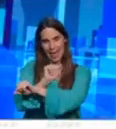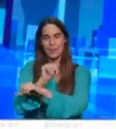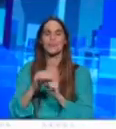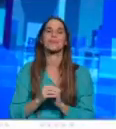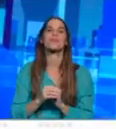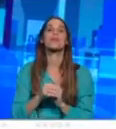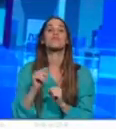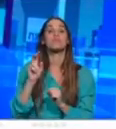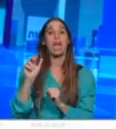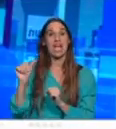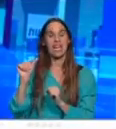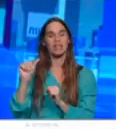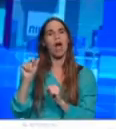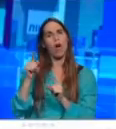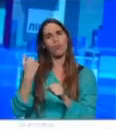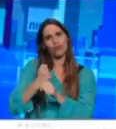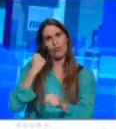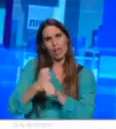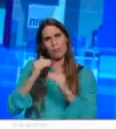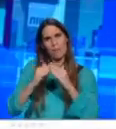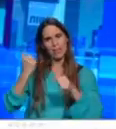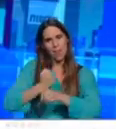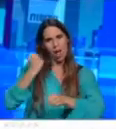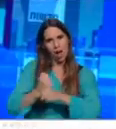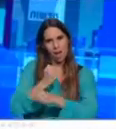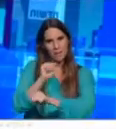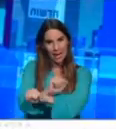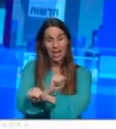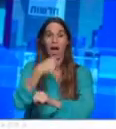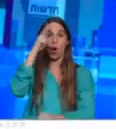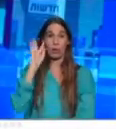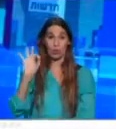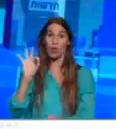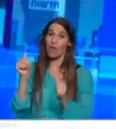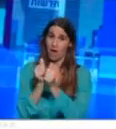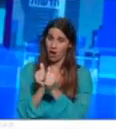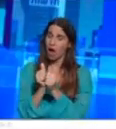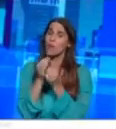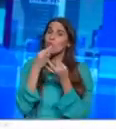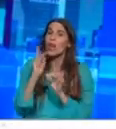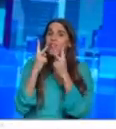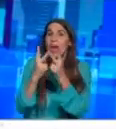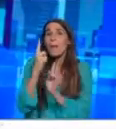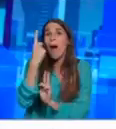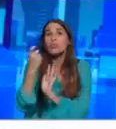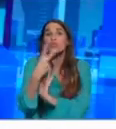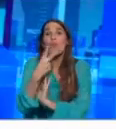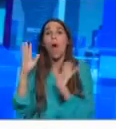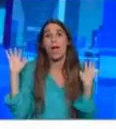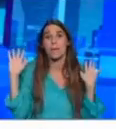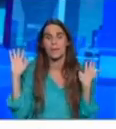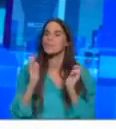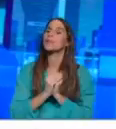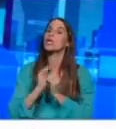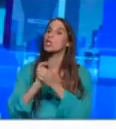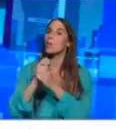עזריה מועסק בעת מאסרו בבית המלאכה של הכלא, והוריו וחברתו מורשים לבקר אותו רק פעם בשבועיים. שלום